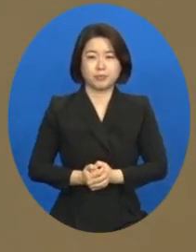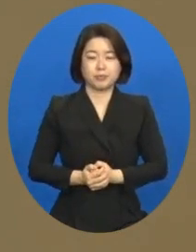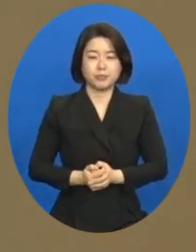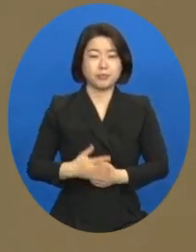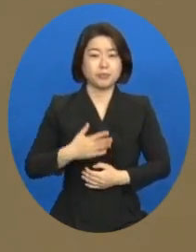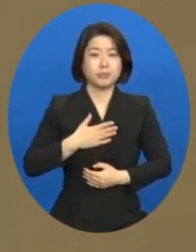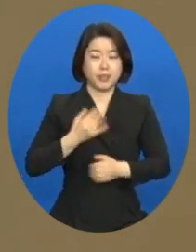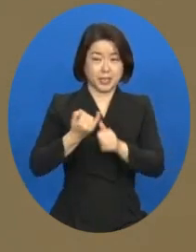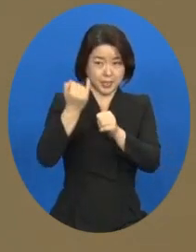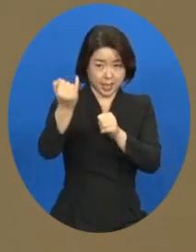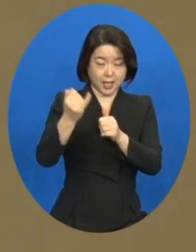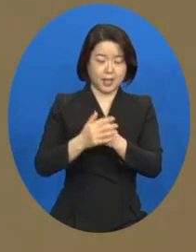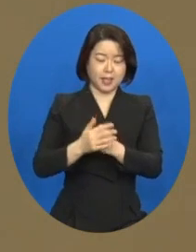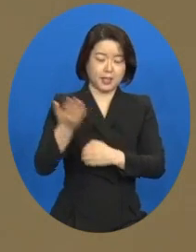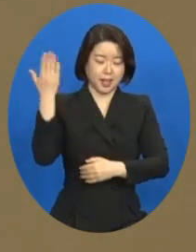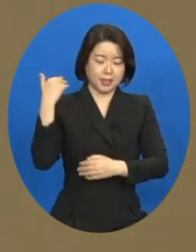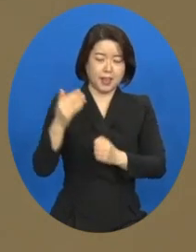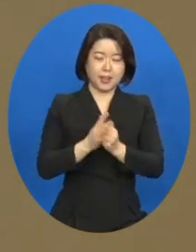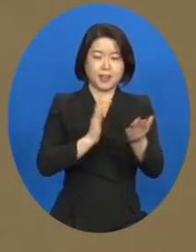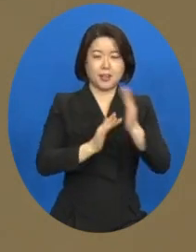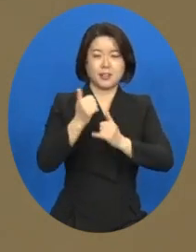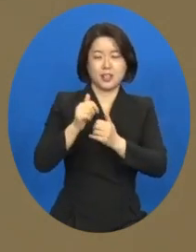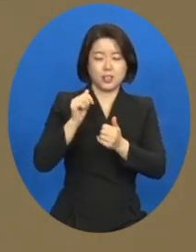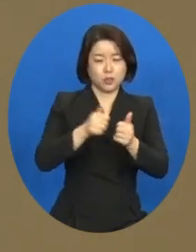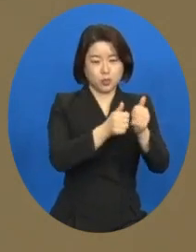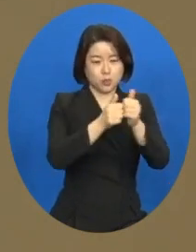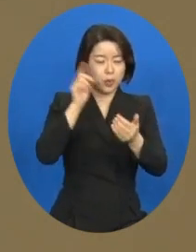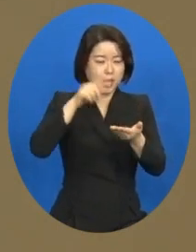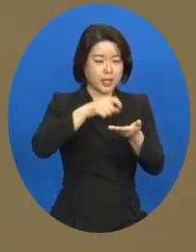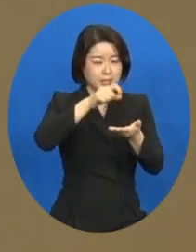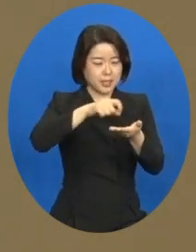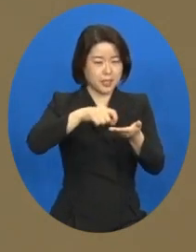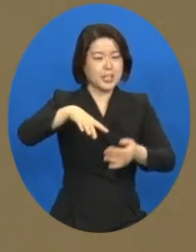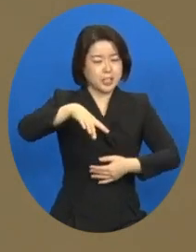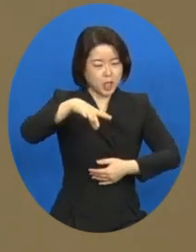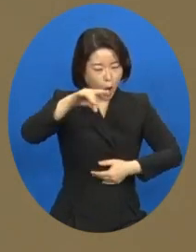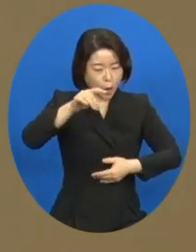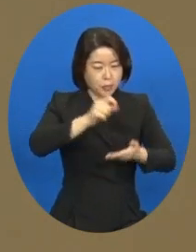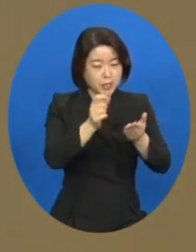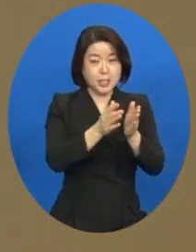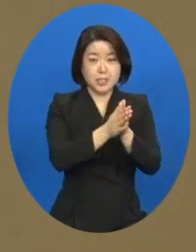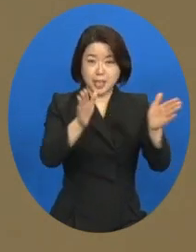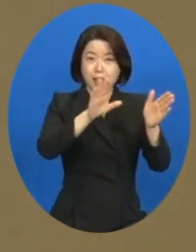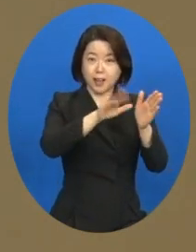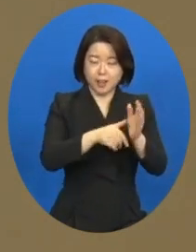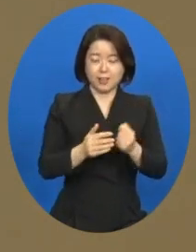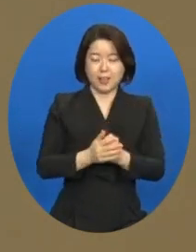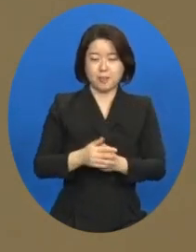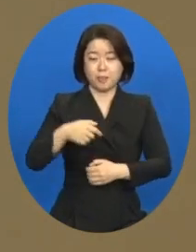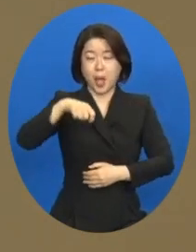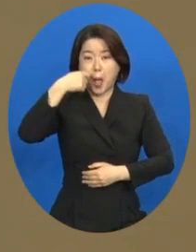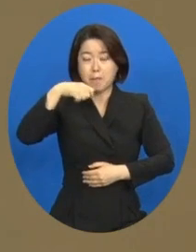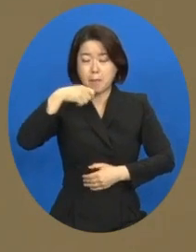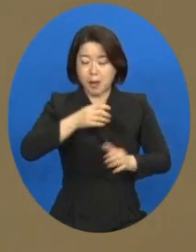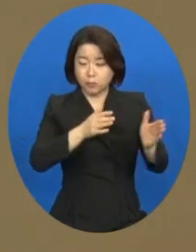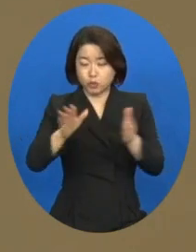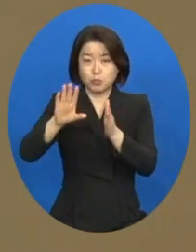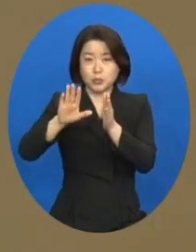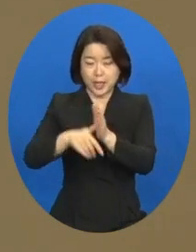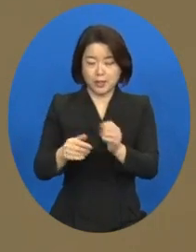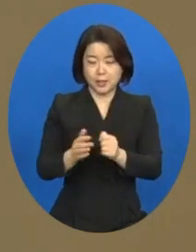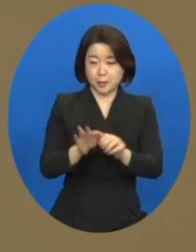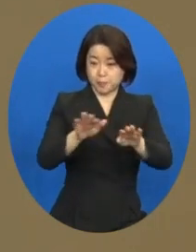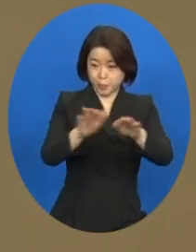제 아내가 예수 동일기를 처음 쓰기 시작할 때 한 번은 식탁을 준비하는데 저희